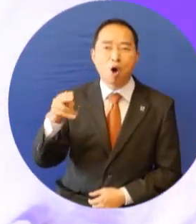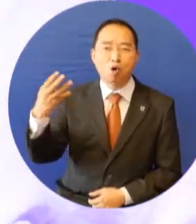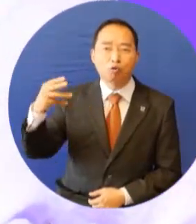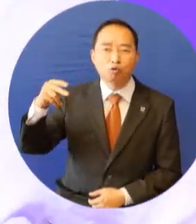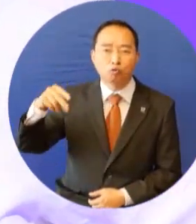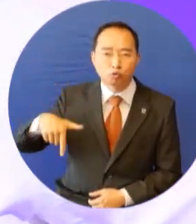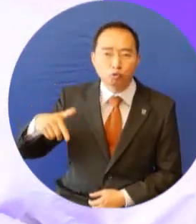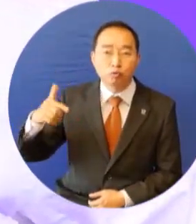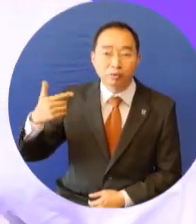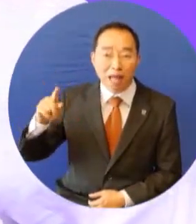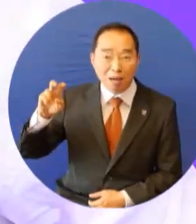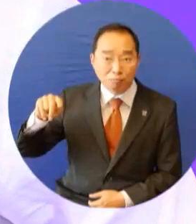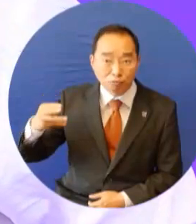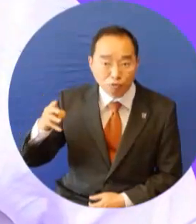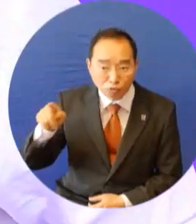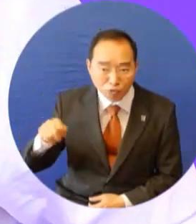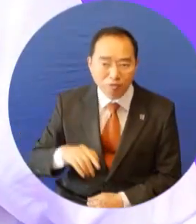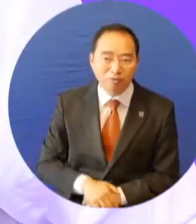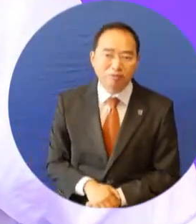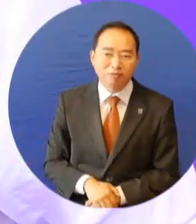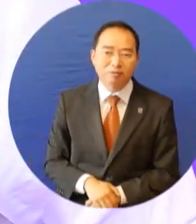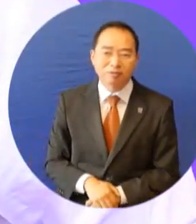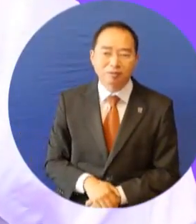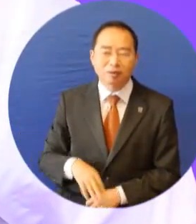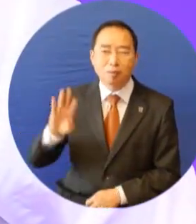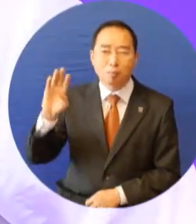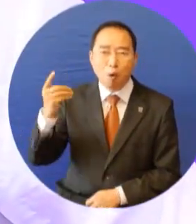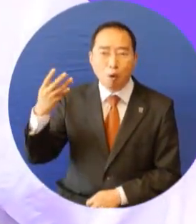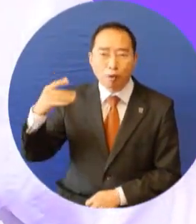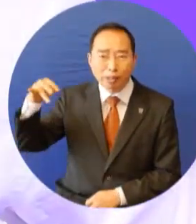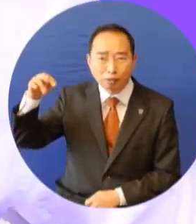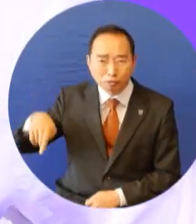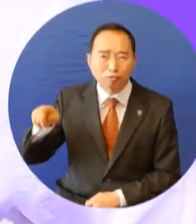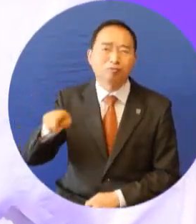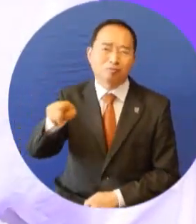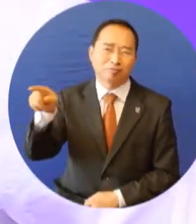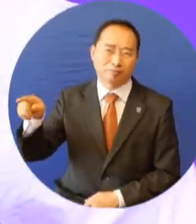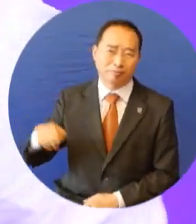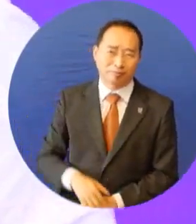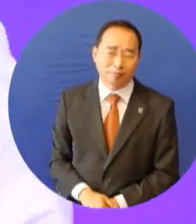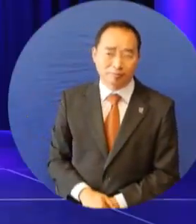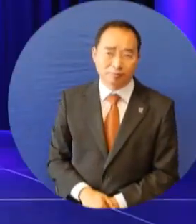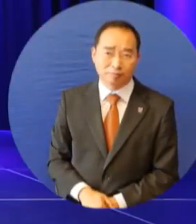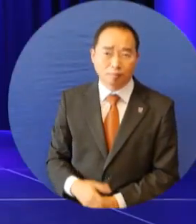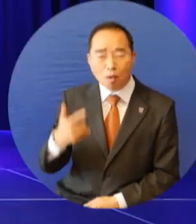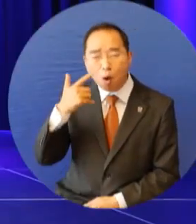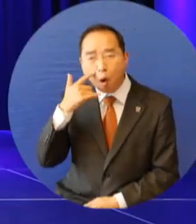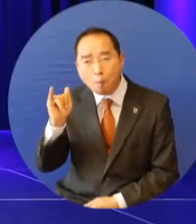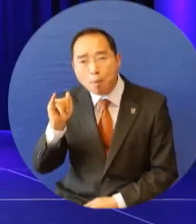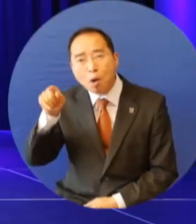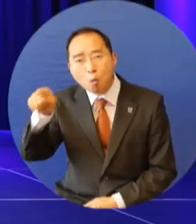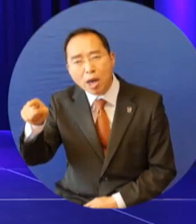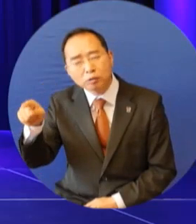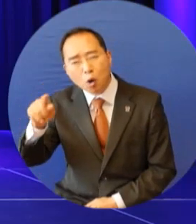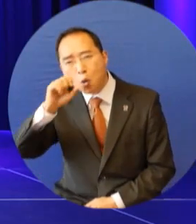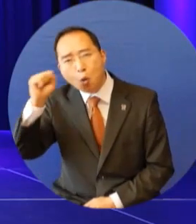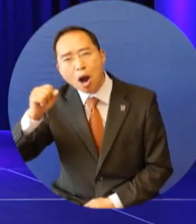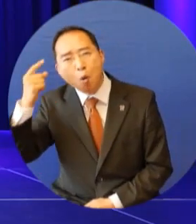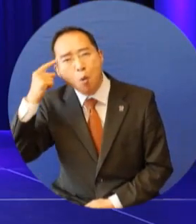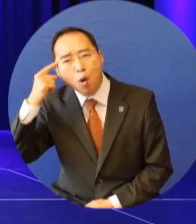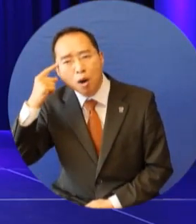저 벼룩나물과 그 다음 별꽃풀, 뭐 보리순 뭐 이런 거거든. 어머니가 왜 이걸